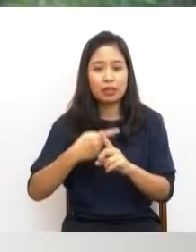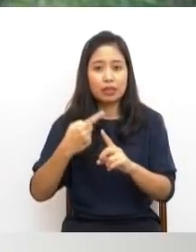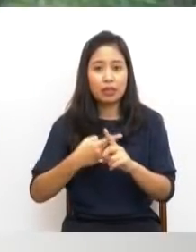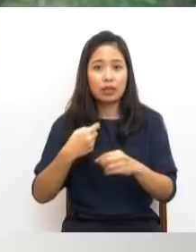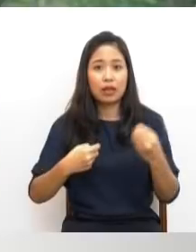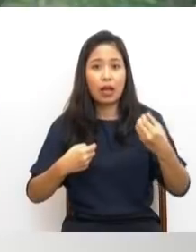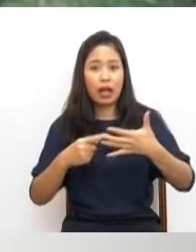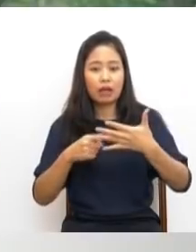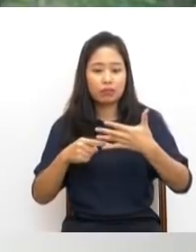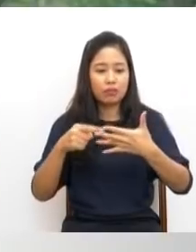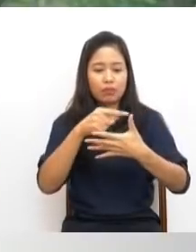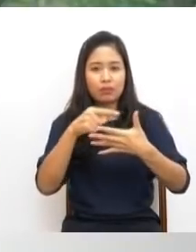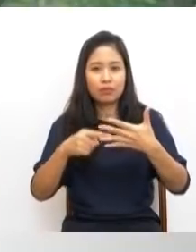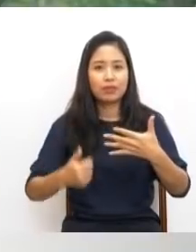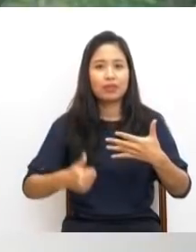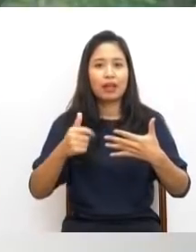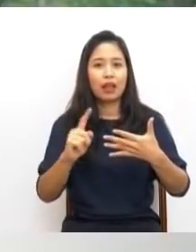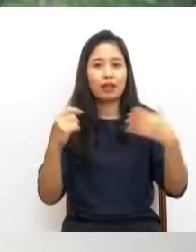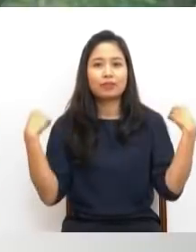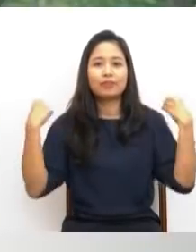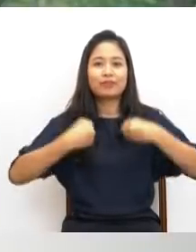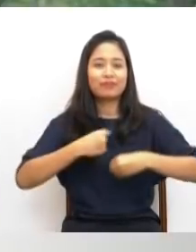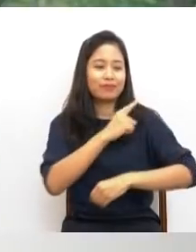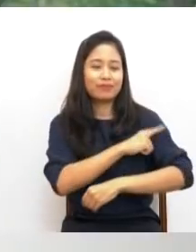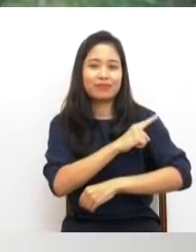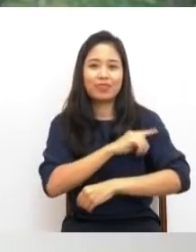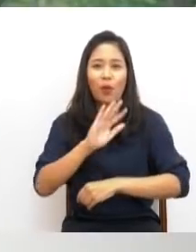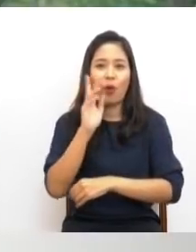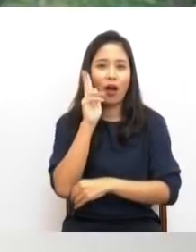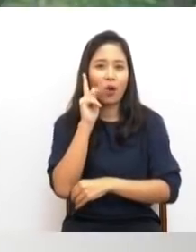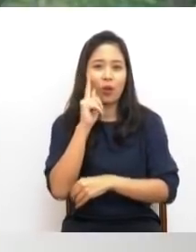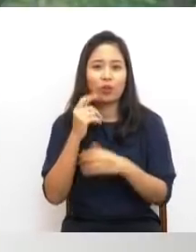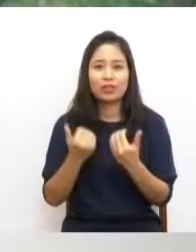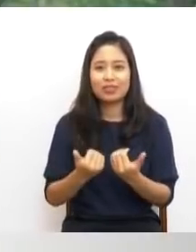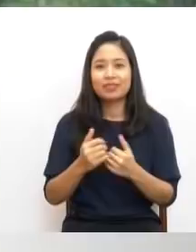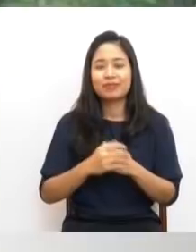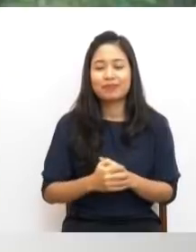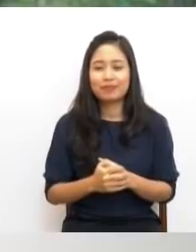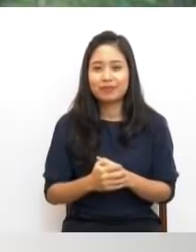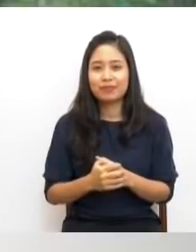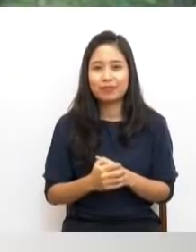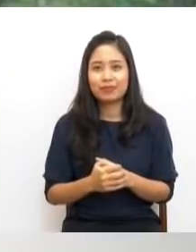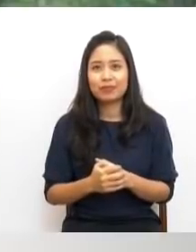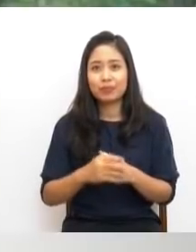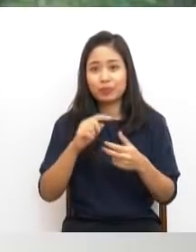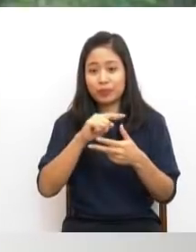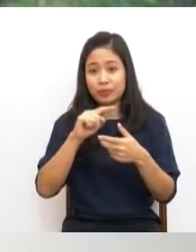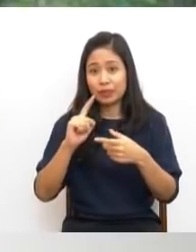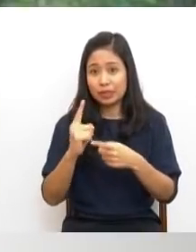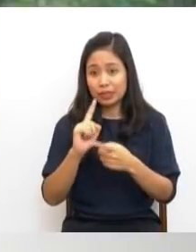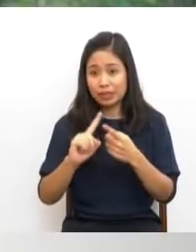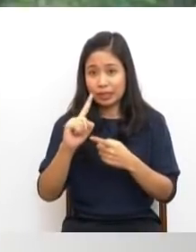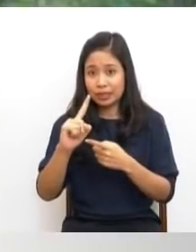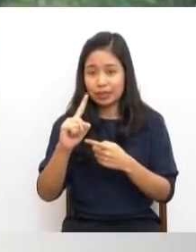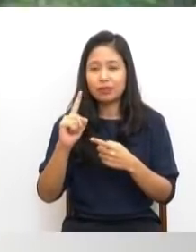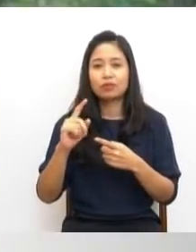แรกนะคะท่านก็จะได้รับเสื้อแจ็คเก็ตสีขาวแบบนี้ของทางรายการผู้เช้าข่าวสปท.ได้เลยนะคะรางวัลละ1ตัวนะคะเราจะแจกด้วยกั